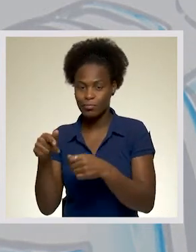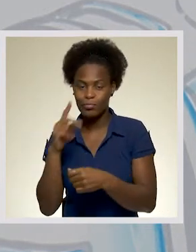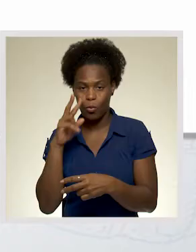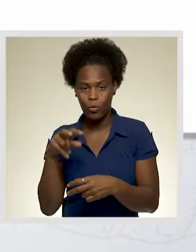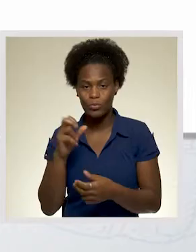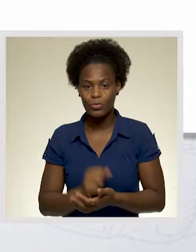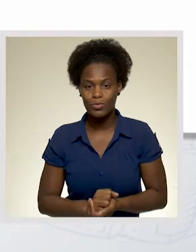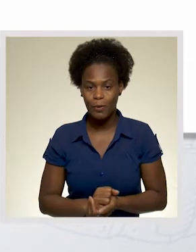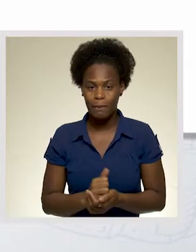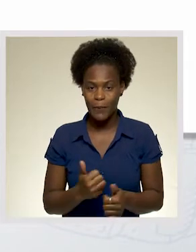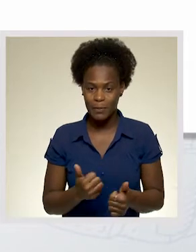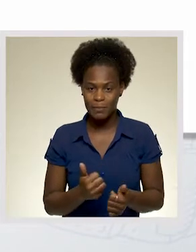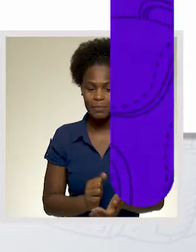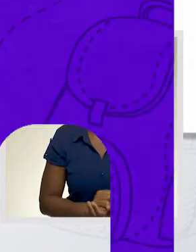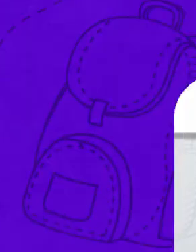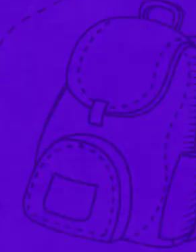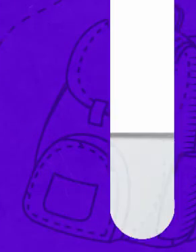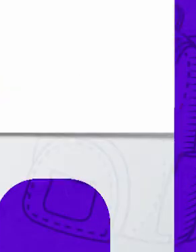phrase. Très bien.